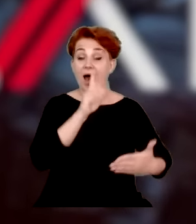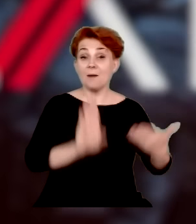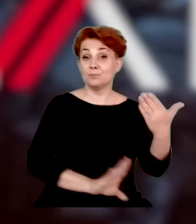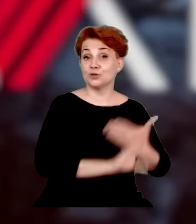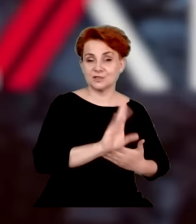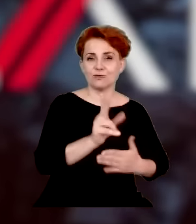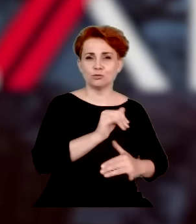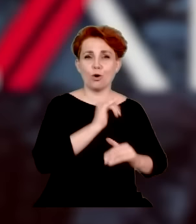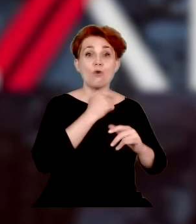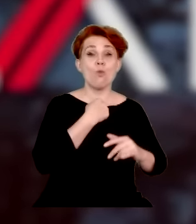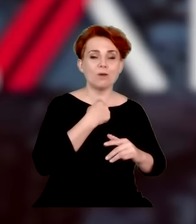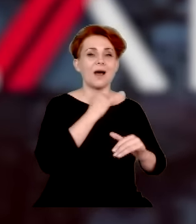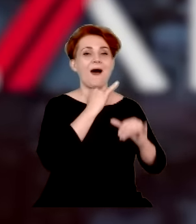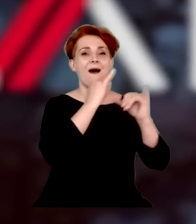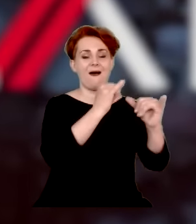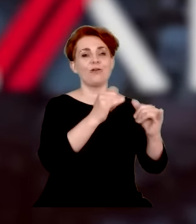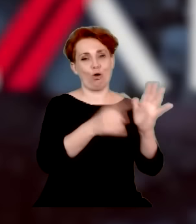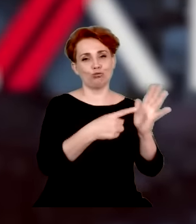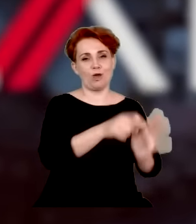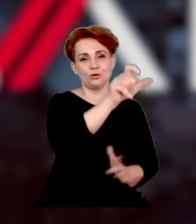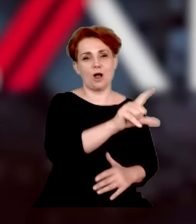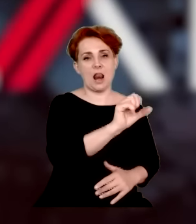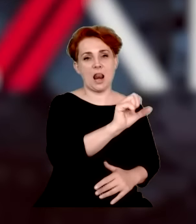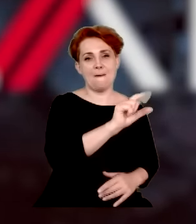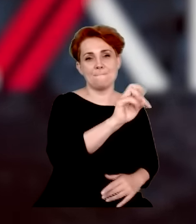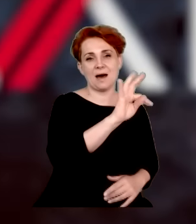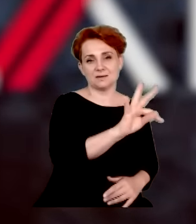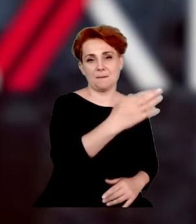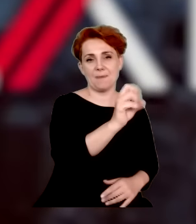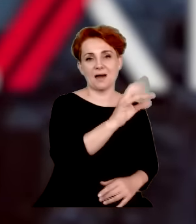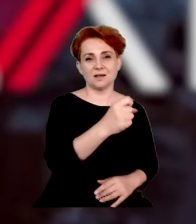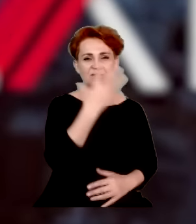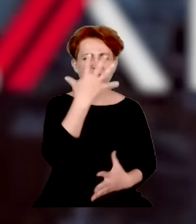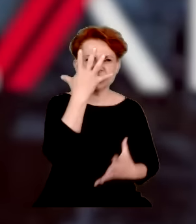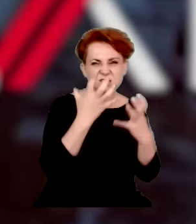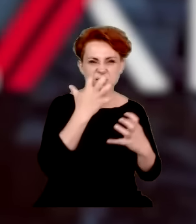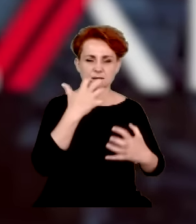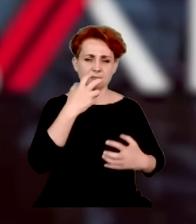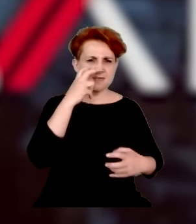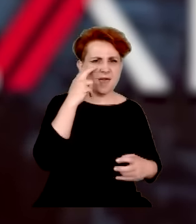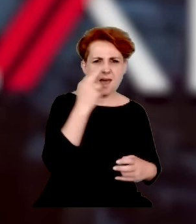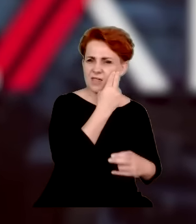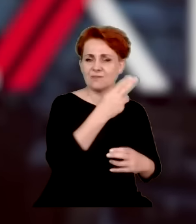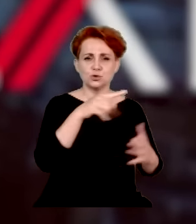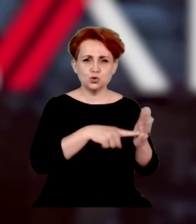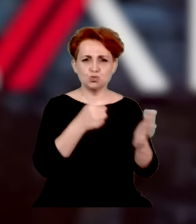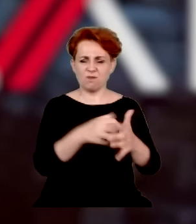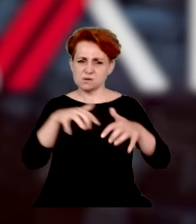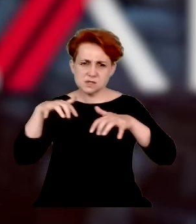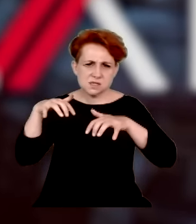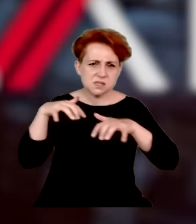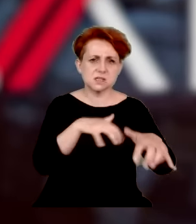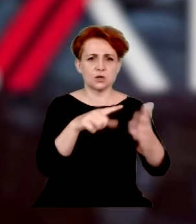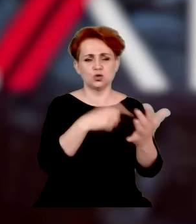ryk, najczęściej podnosi Marta Lempart. Te wykrzywione w nienawiści twarze znów wyszły na ulicę i znów w typowy dla siebie